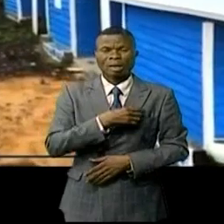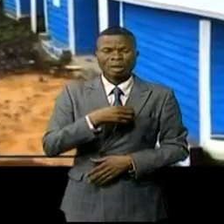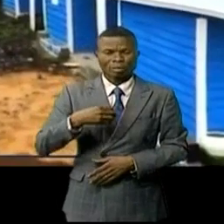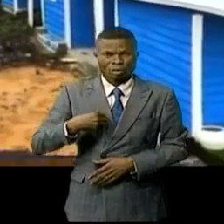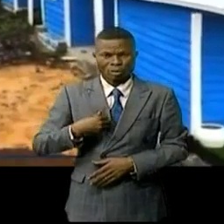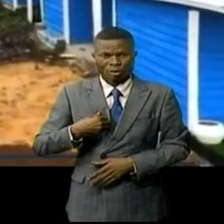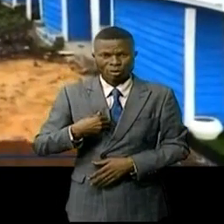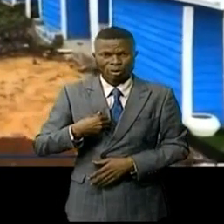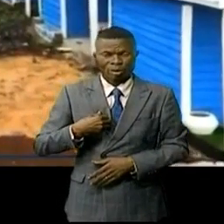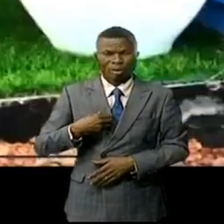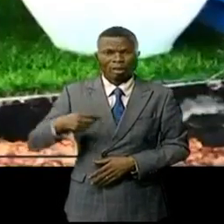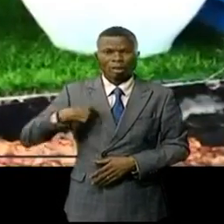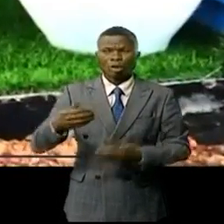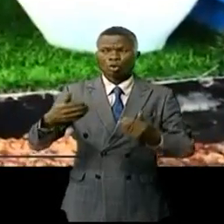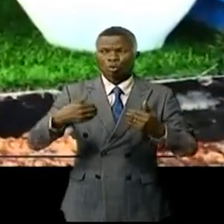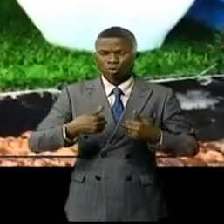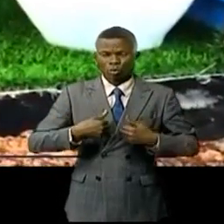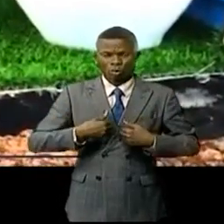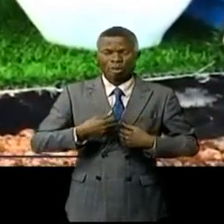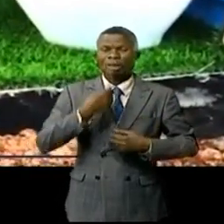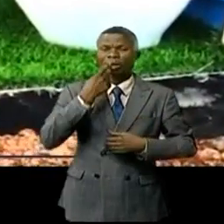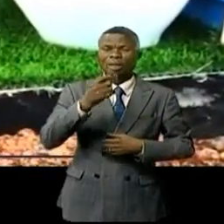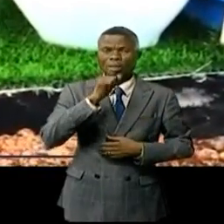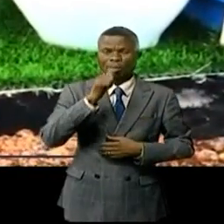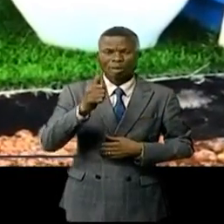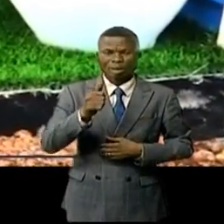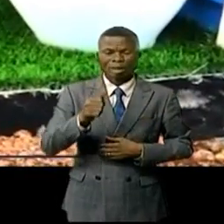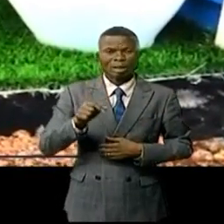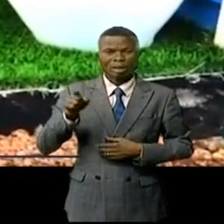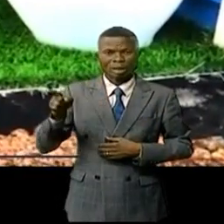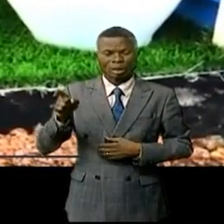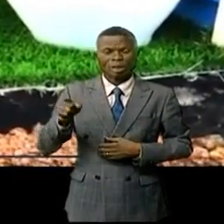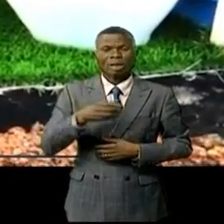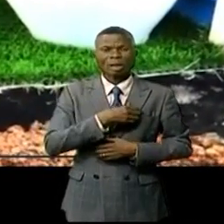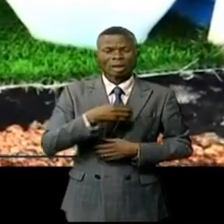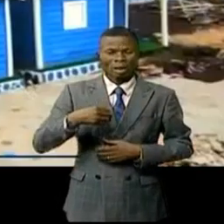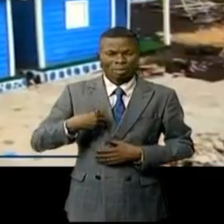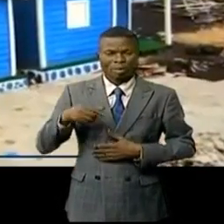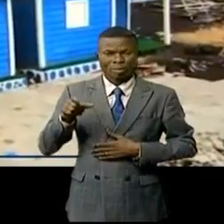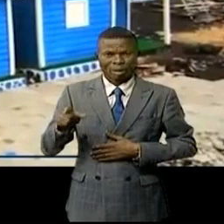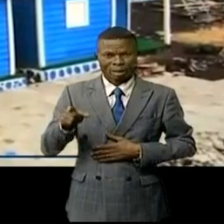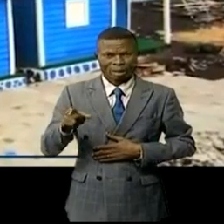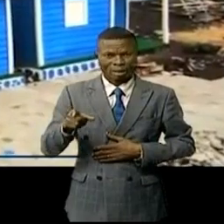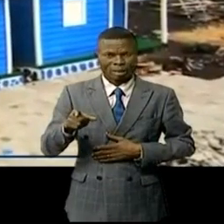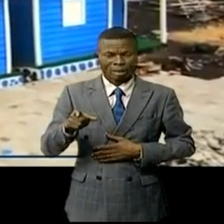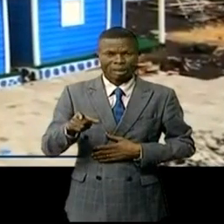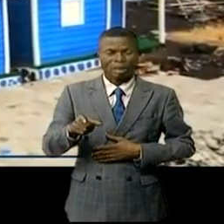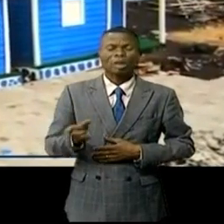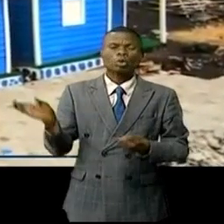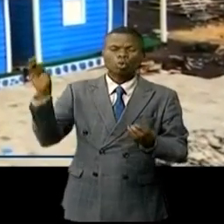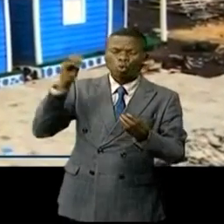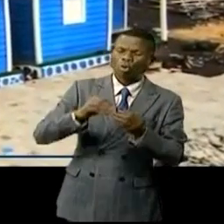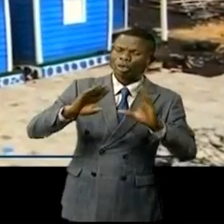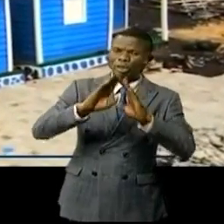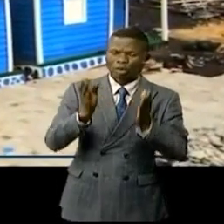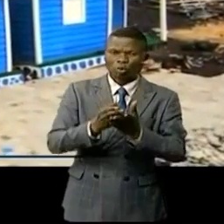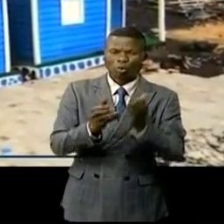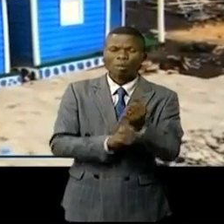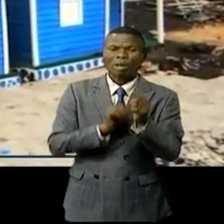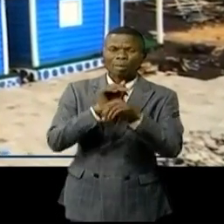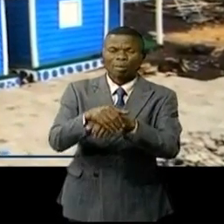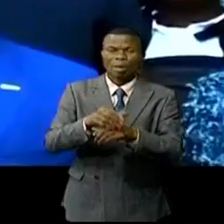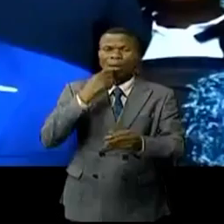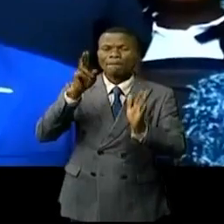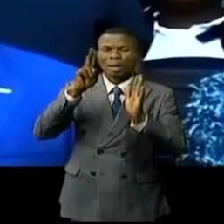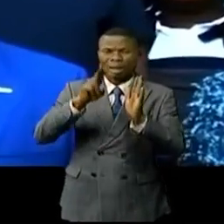il nous a, vraiment. Je ne pouvais pas dire elle nous a, il nous a. C'est-à-dire, nous impliquons tout le monde, le Parlement